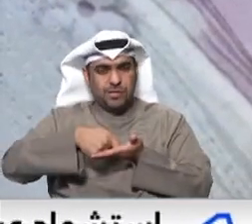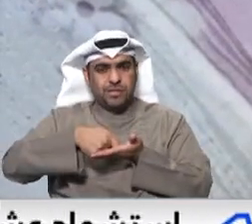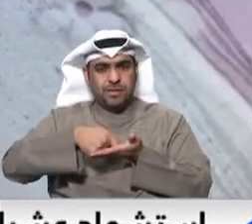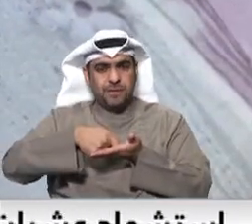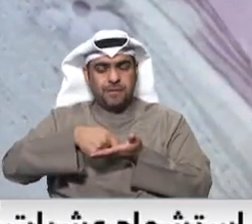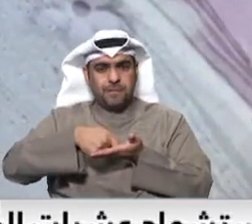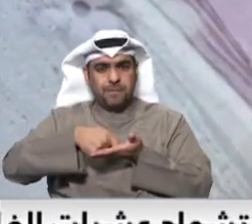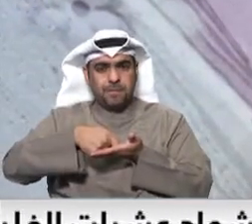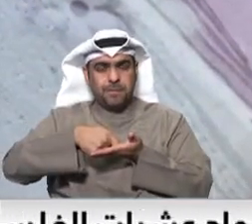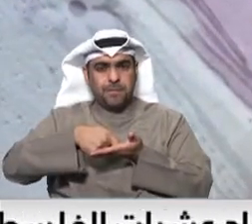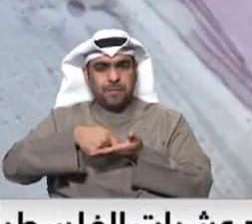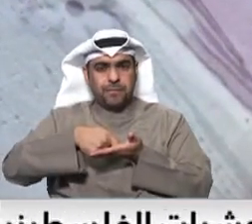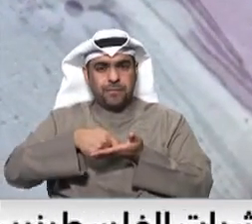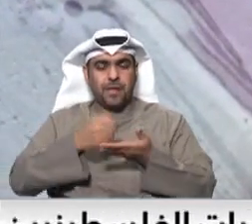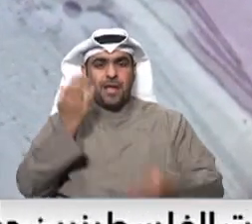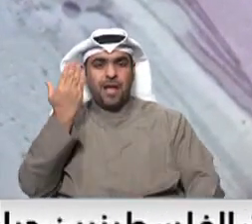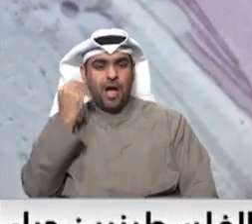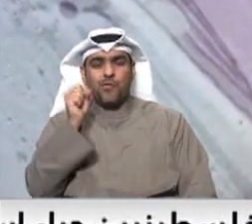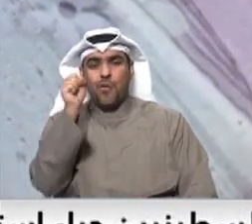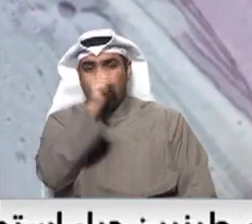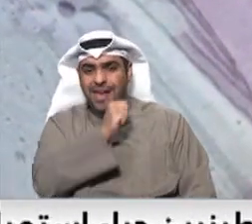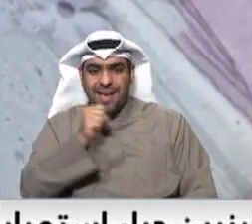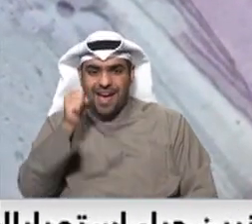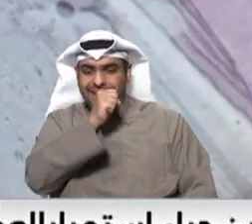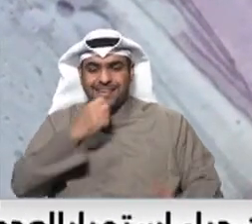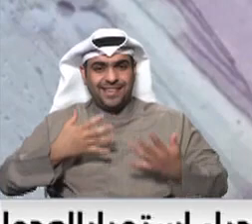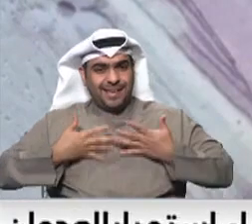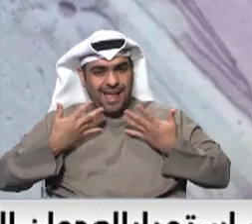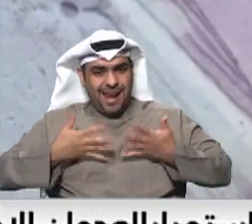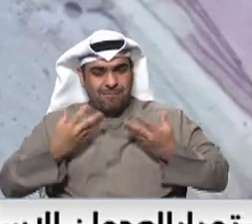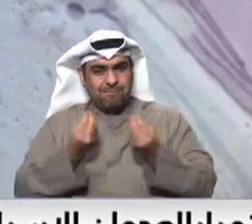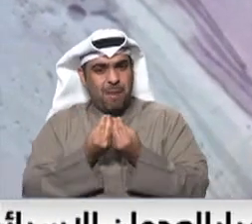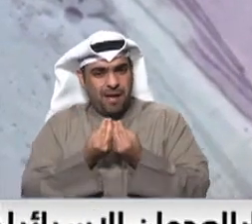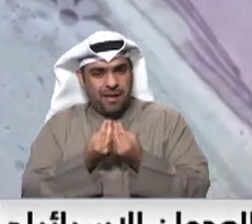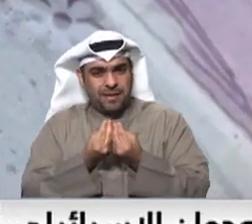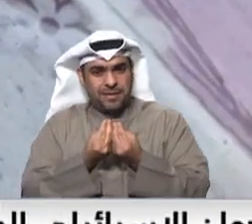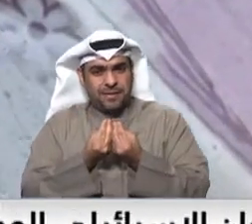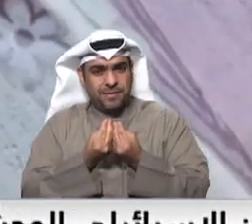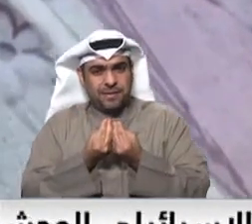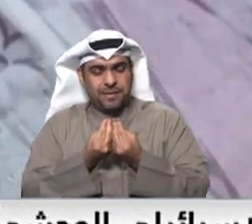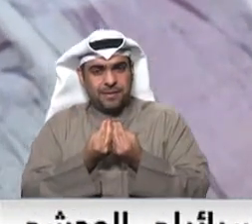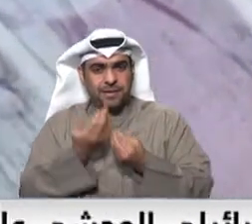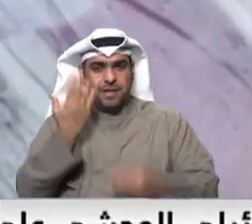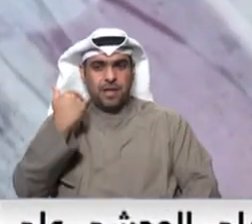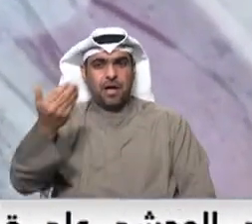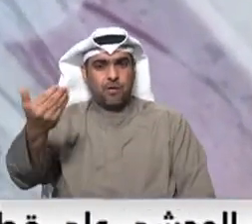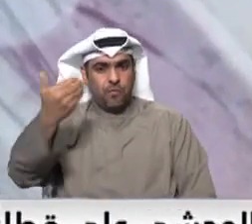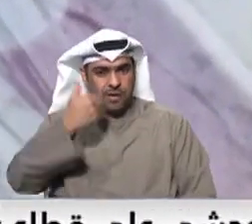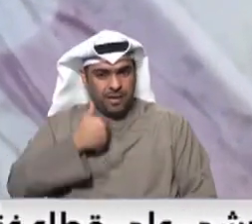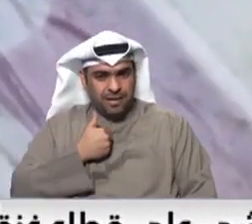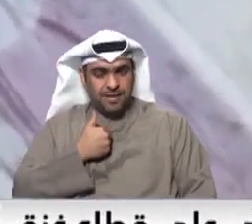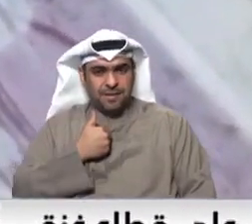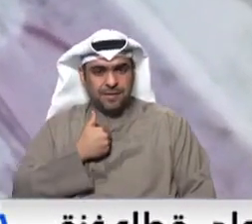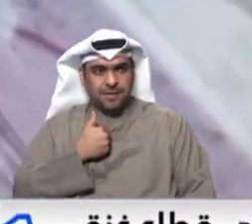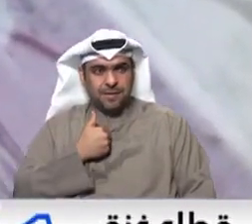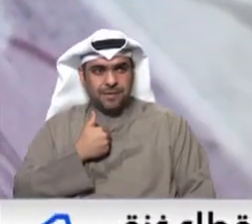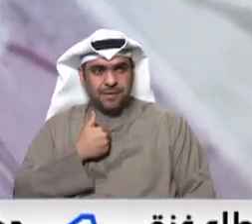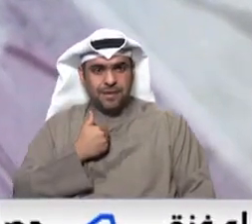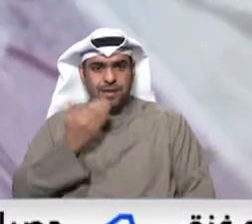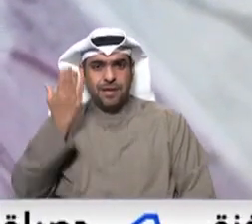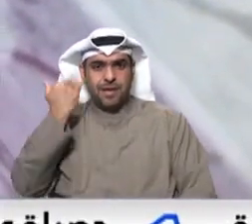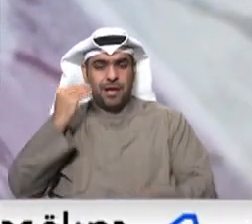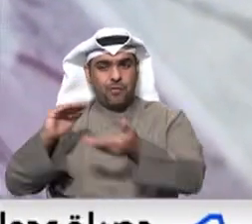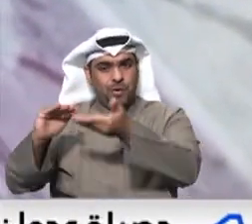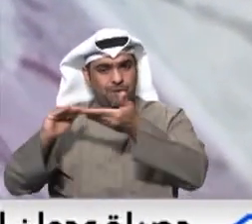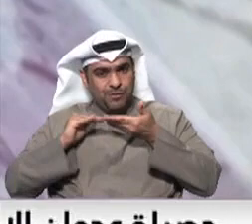أنام يغني لي وخلي لي ويحضني قبل ما أنام، وكان يطششني